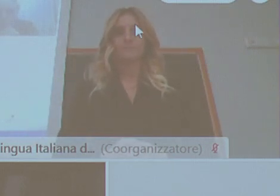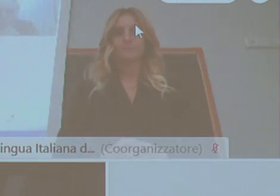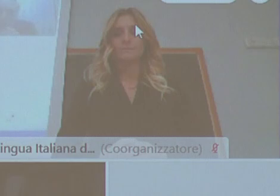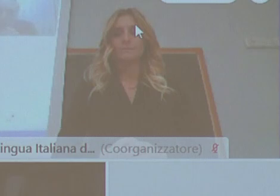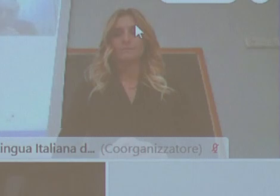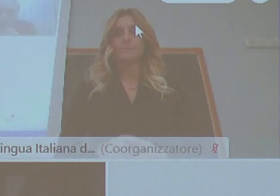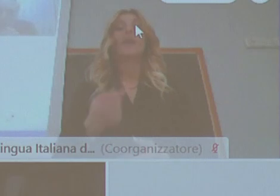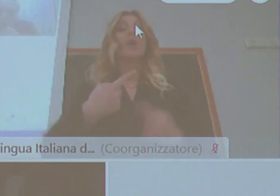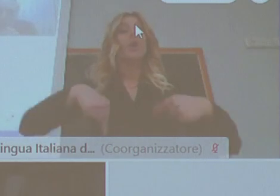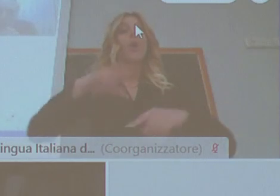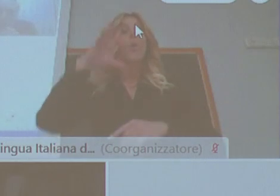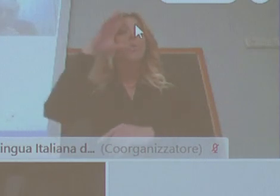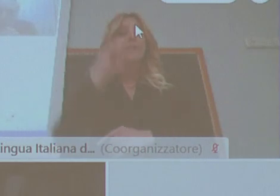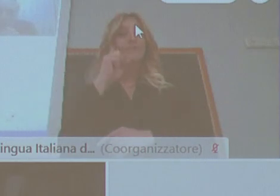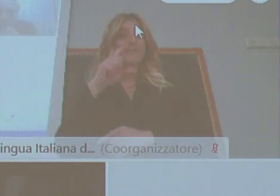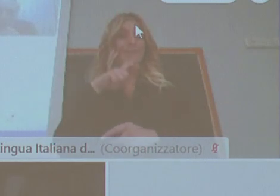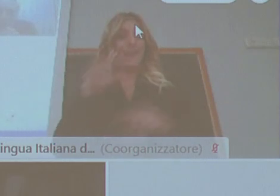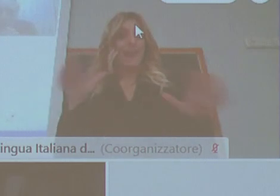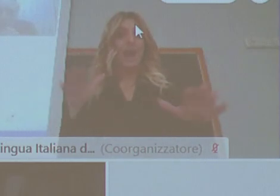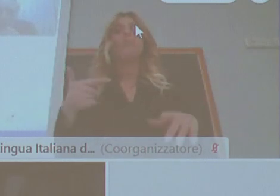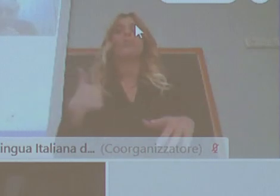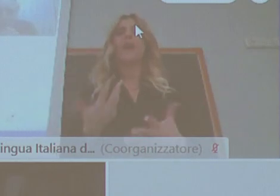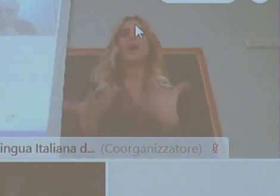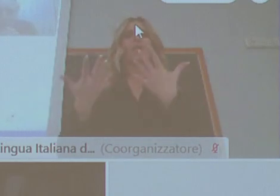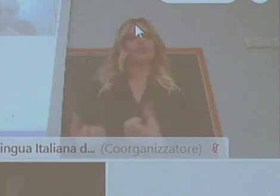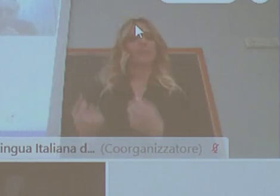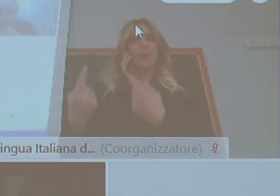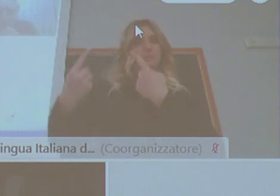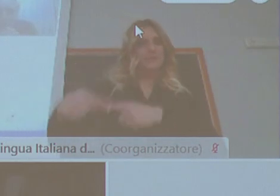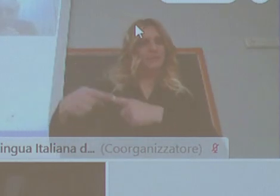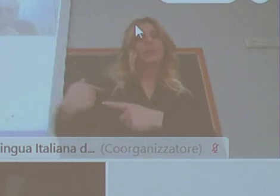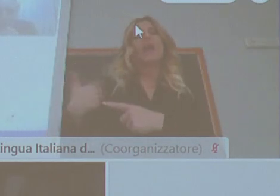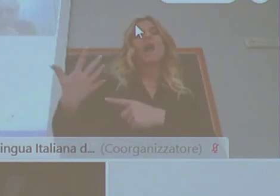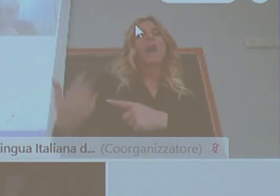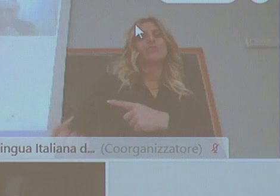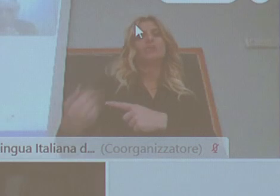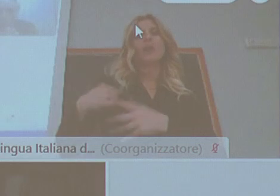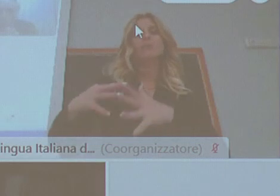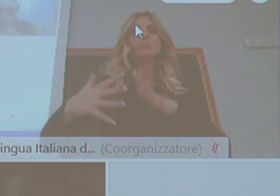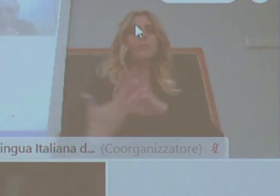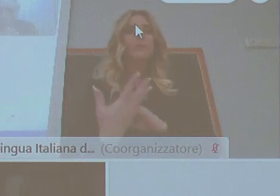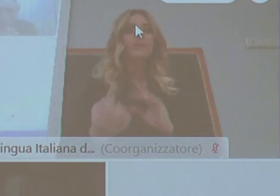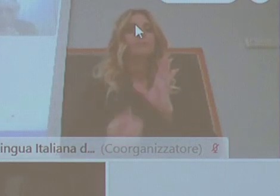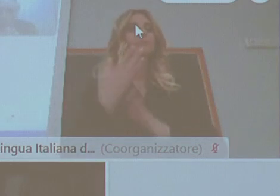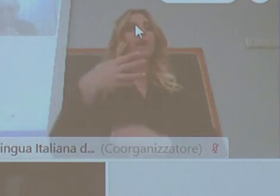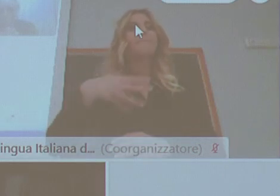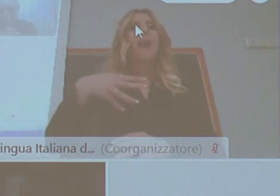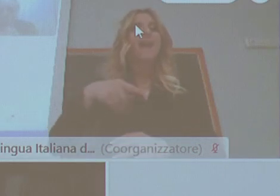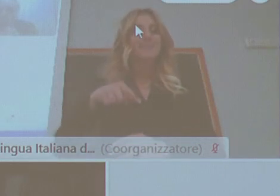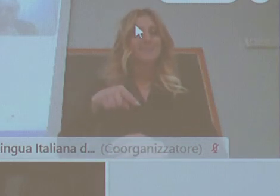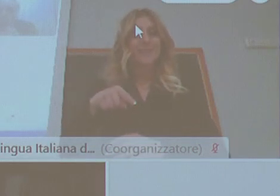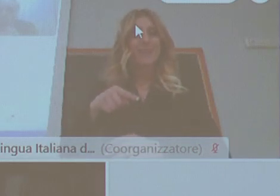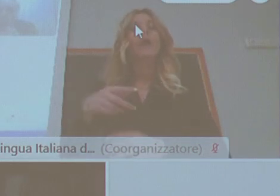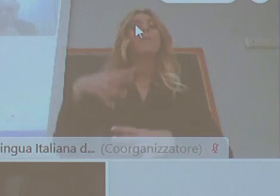E l'Università dell'Aquila, colto da questa sfida, nasce il master denominato MAPROS, Master